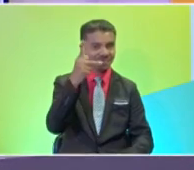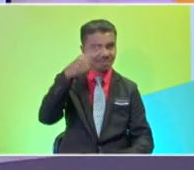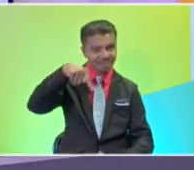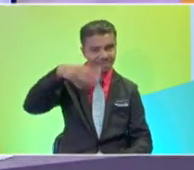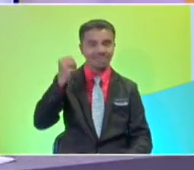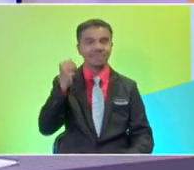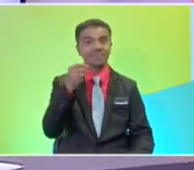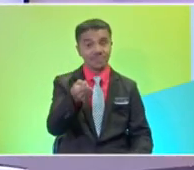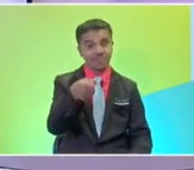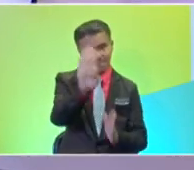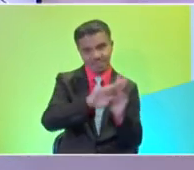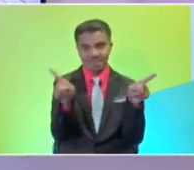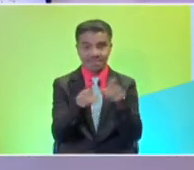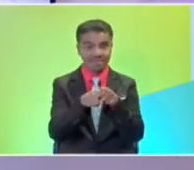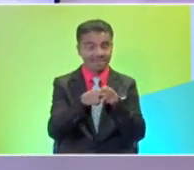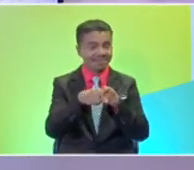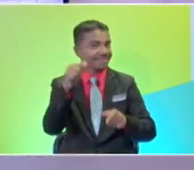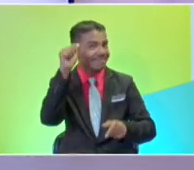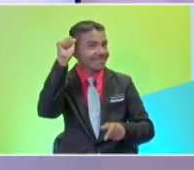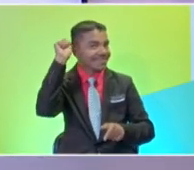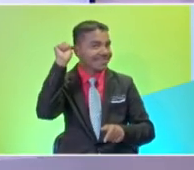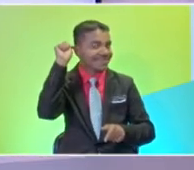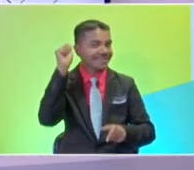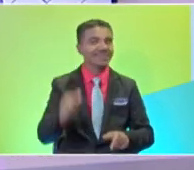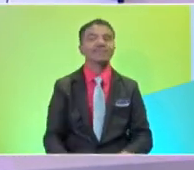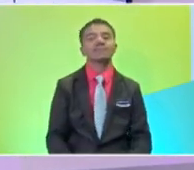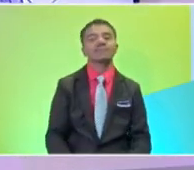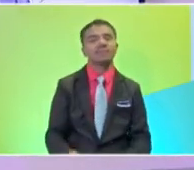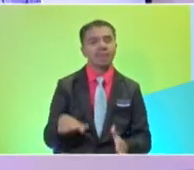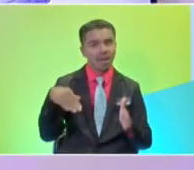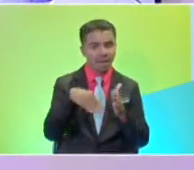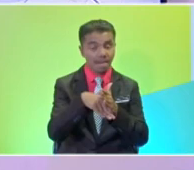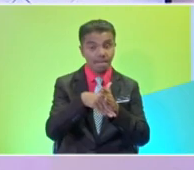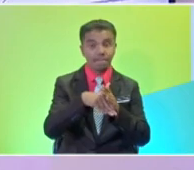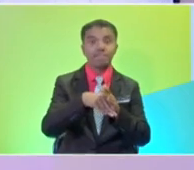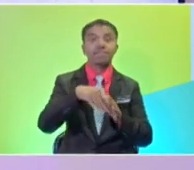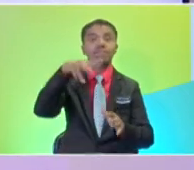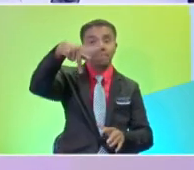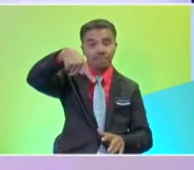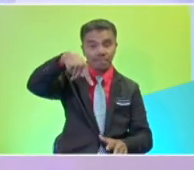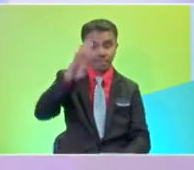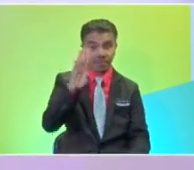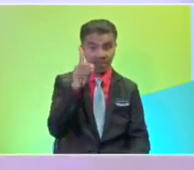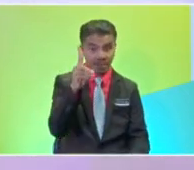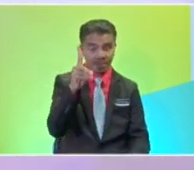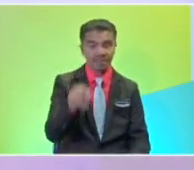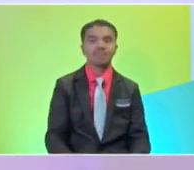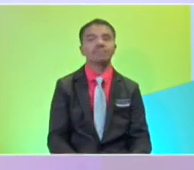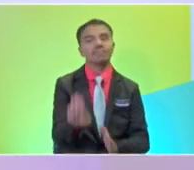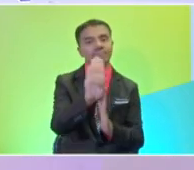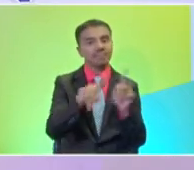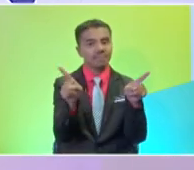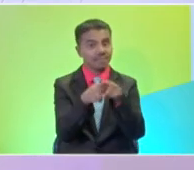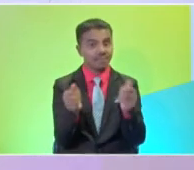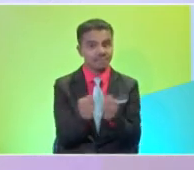bersama saya Aiman sufian azma pada hari ini dalam slot pentaksiran bilik darjah dan bersama dengan kita Pada hari